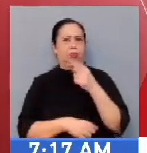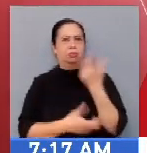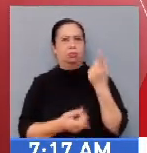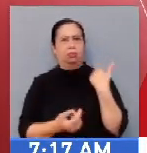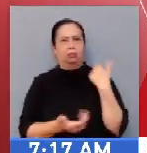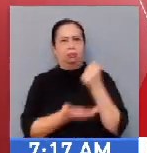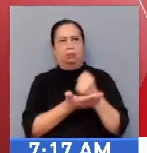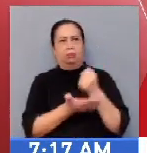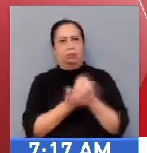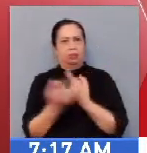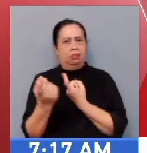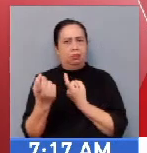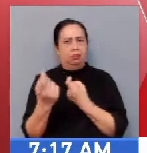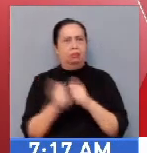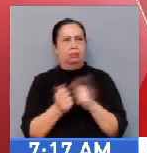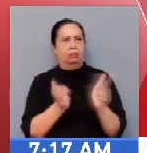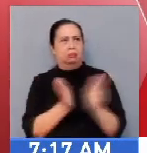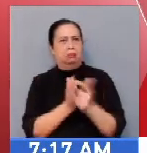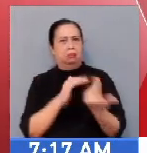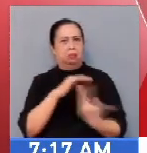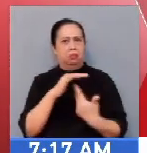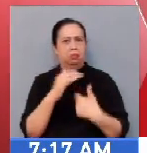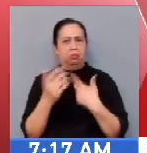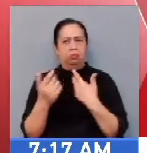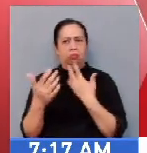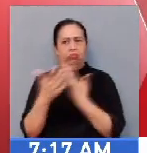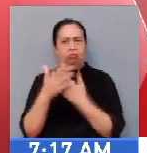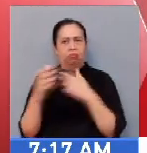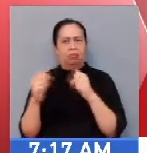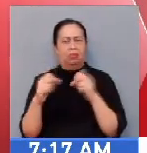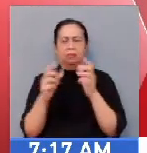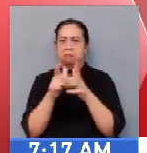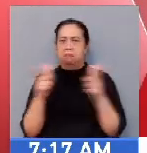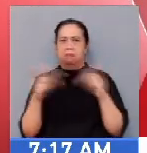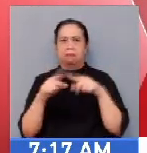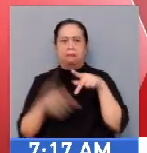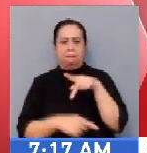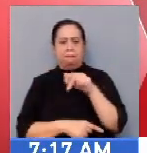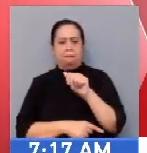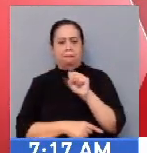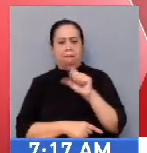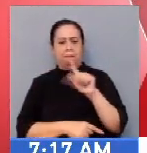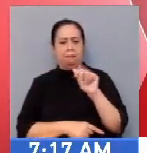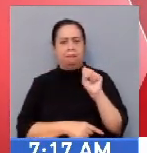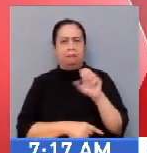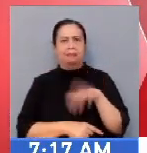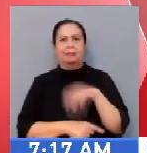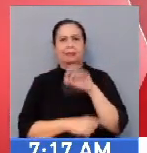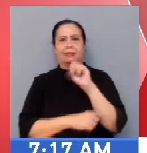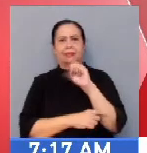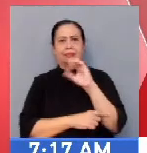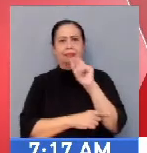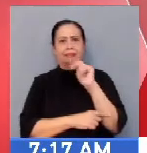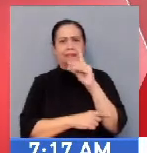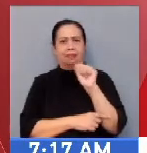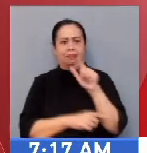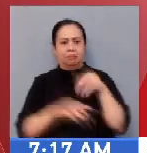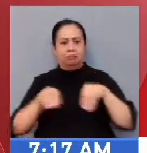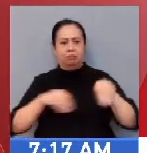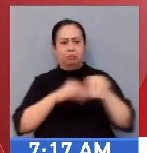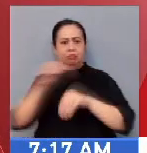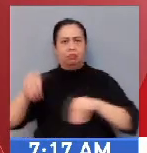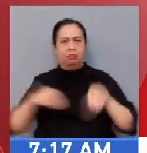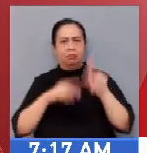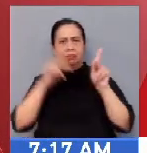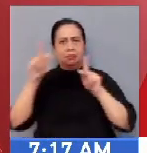illegal recruitment and detention, iyang malaking pastilya scandal hanggang human trafficking na kahit habang tumatakbo pa ang